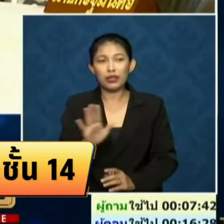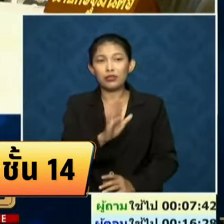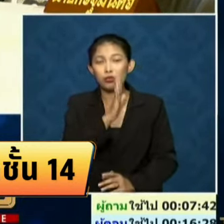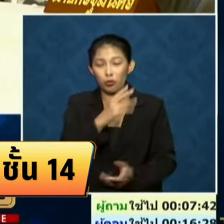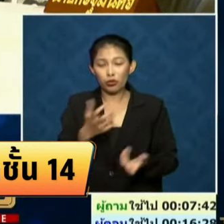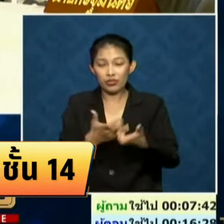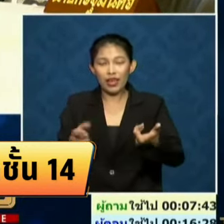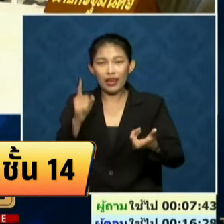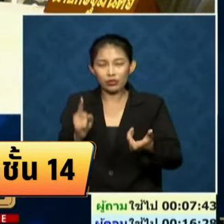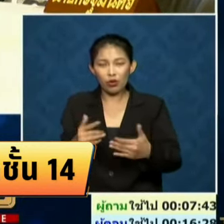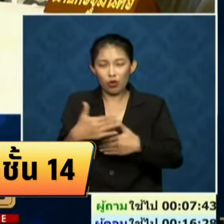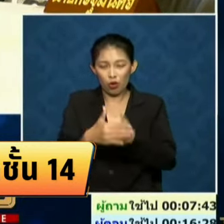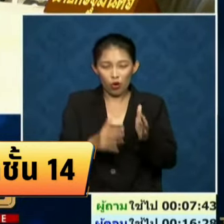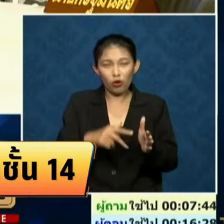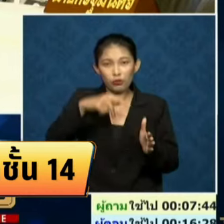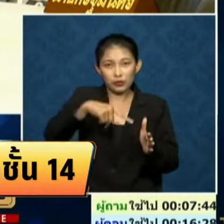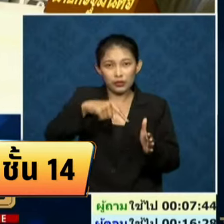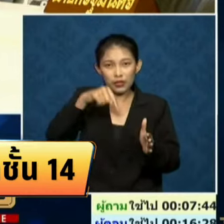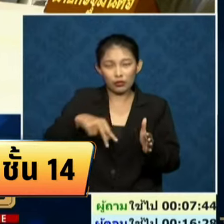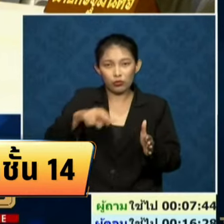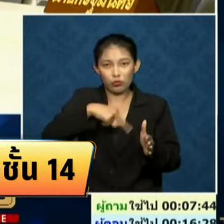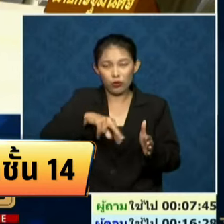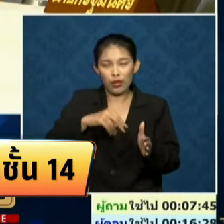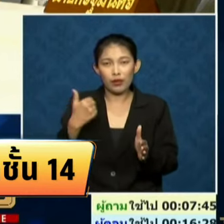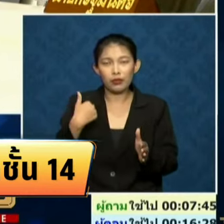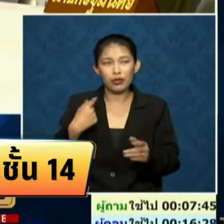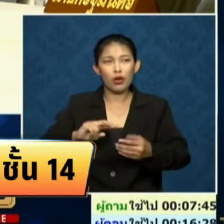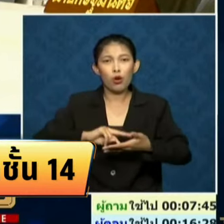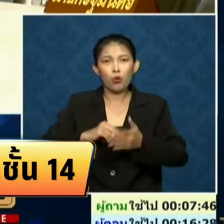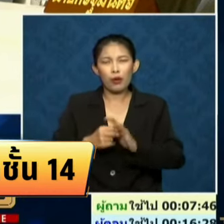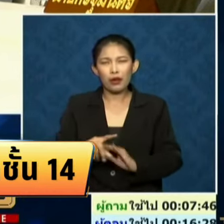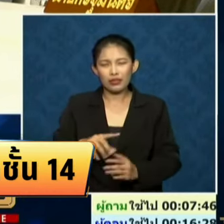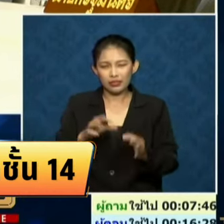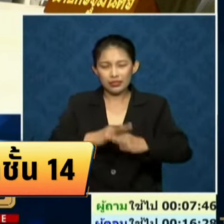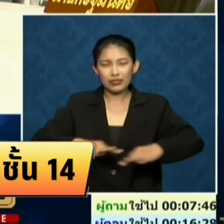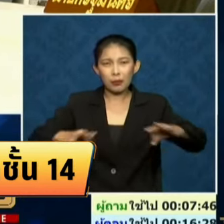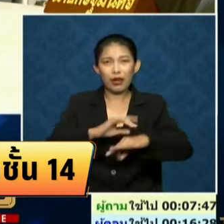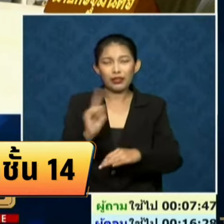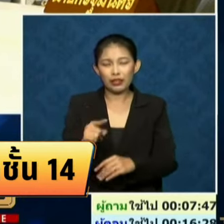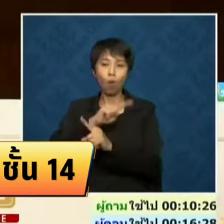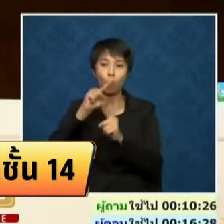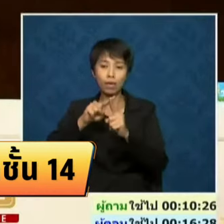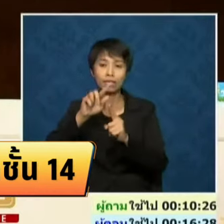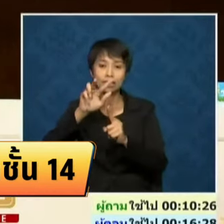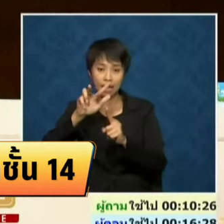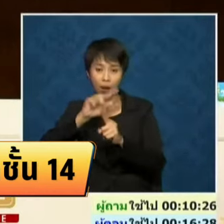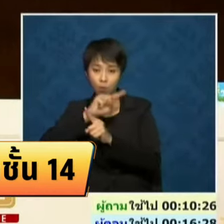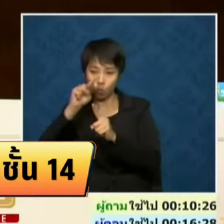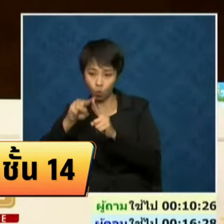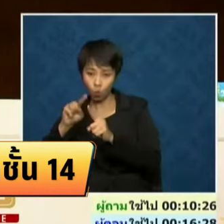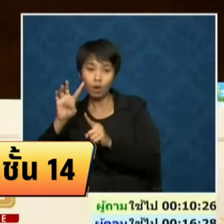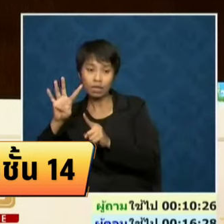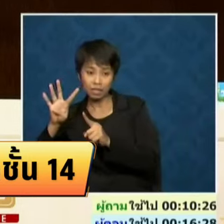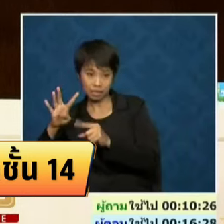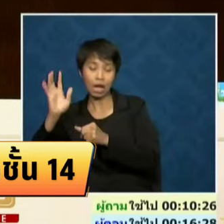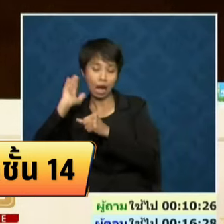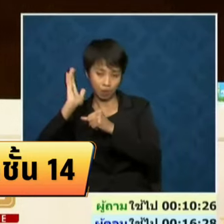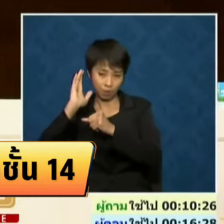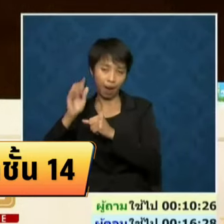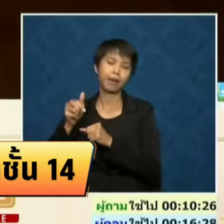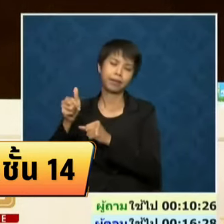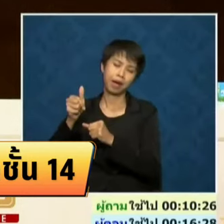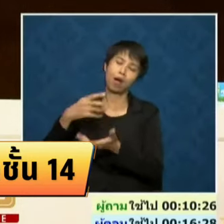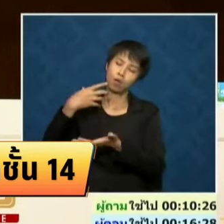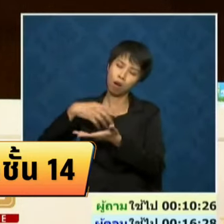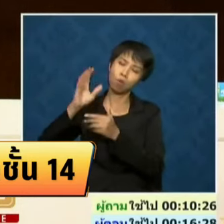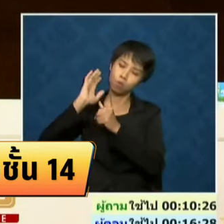ป่วยแล้วสุขภาพก็แข็งแรงอีกด้วยนะคะแต่ยังไงก็ตามทางด้านของคุณวนเนี่ยก็ขอให้คุณรังสิมันเนี่ยนะคะเข้าคำถาม